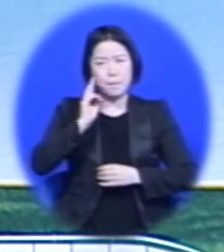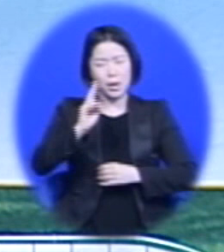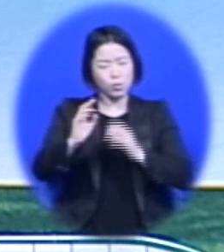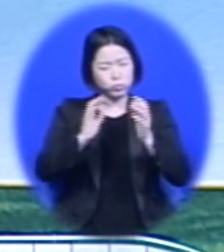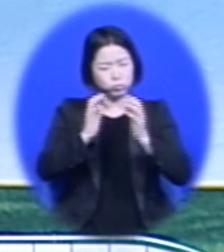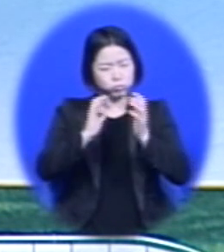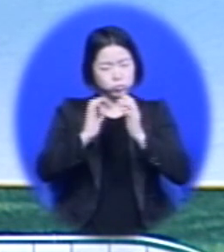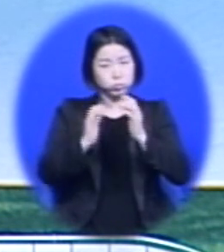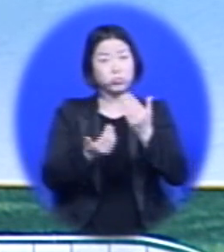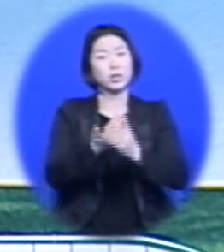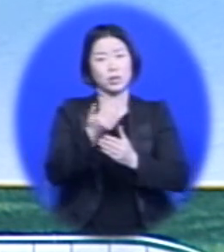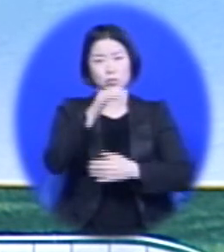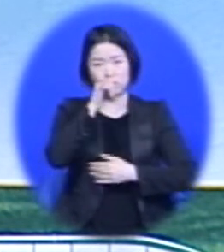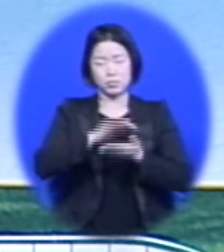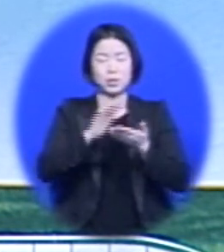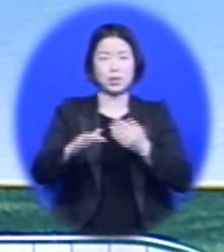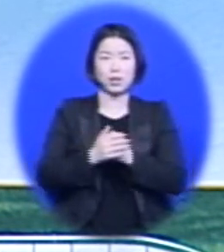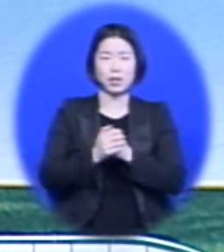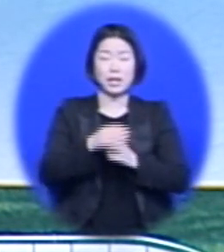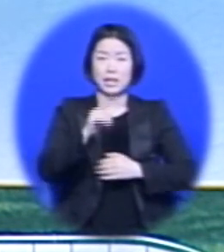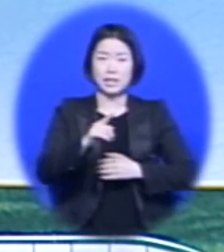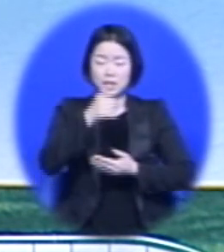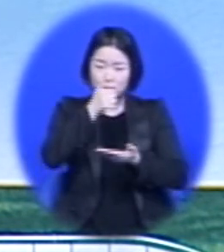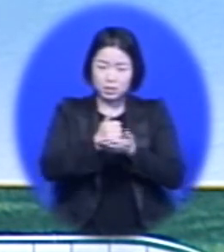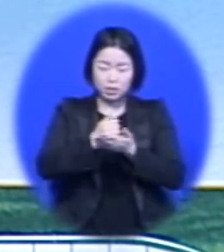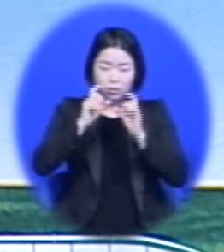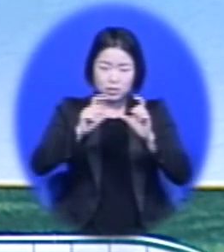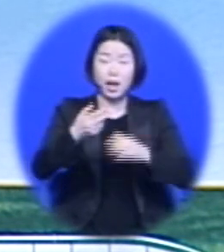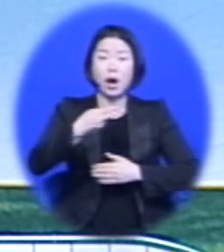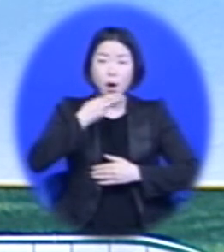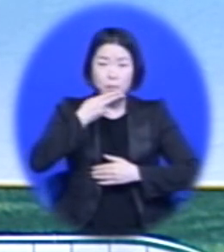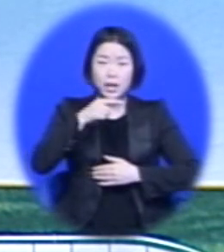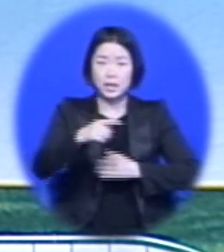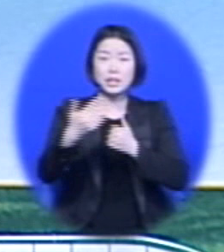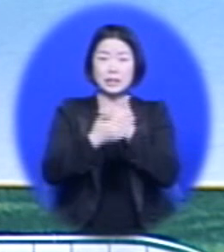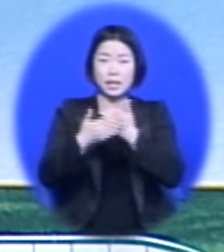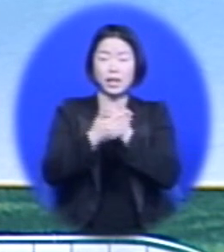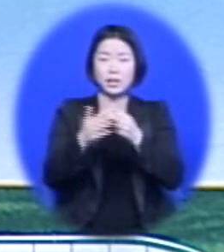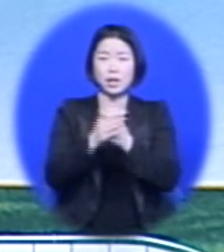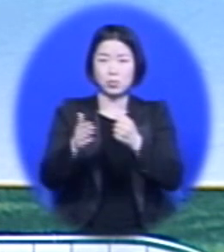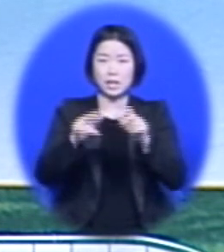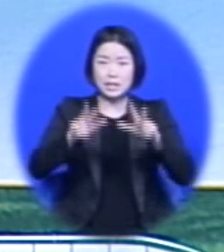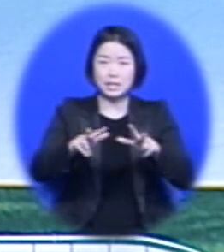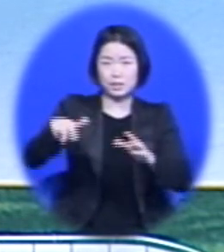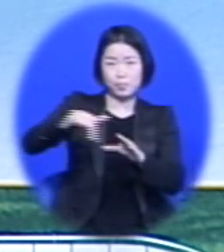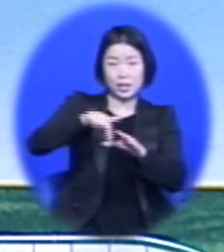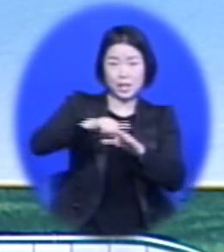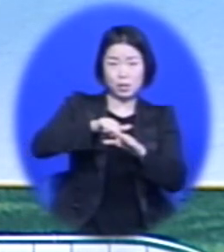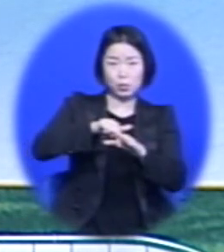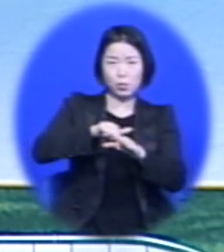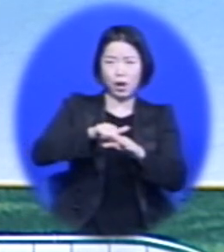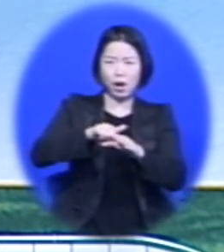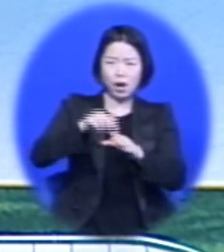논란이 되고 있습니다. 이 정죄함이 없다는 이 은혜 때문에 지금 기독교가 굉장히